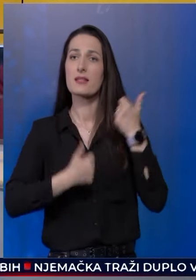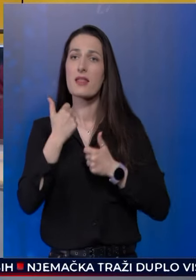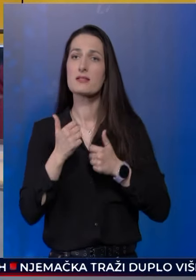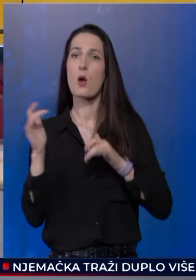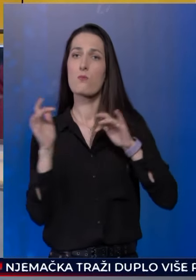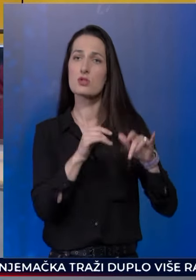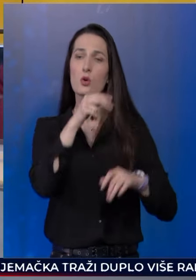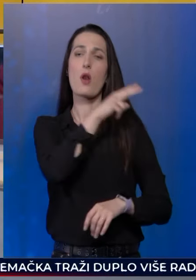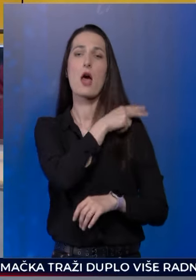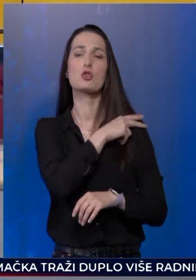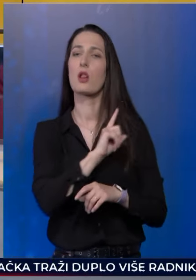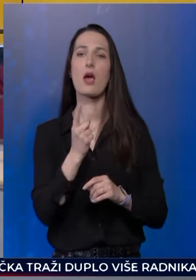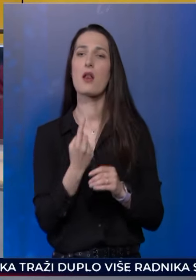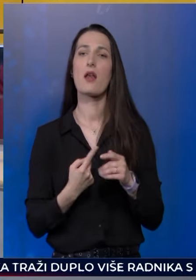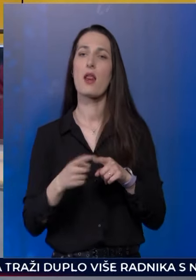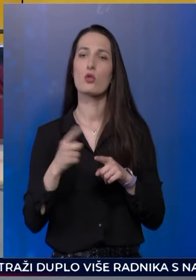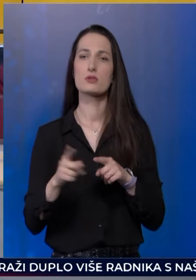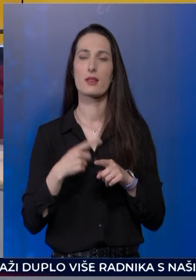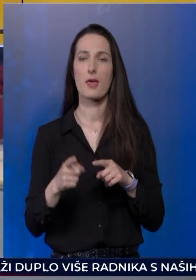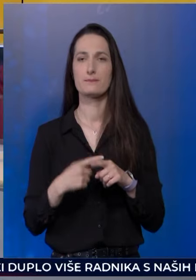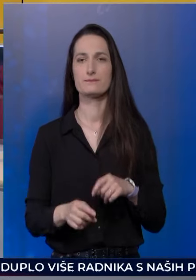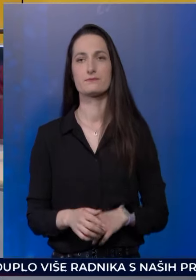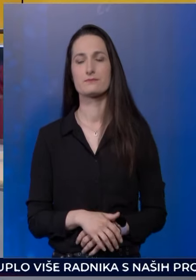za poziciju načelnika ne nedostaje.